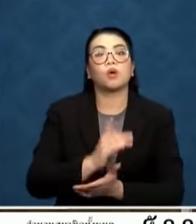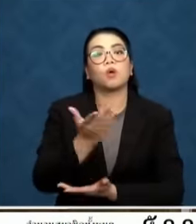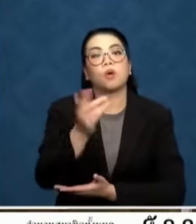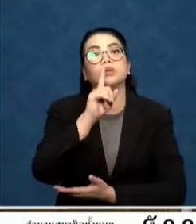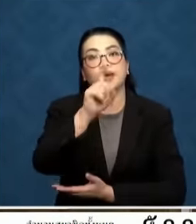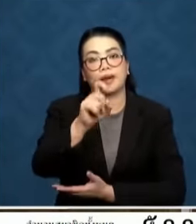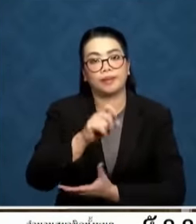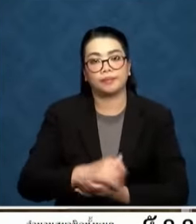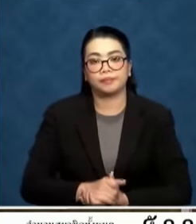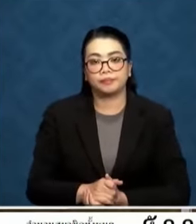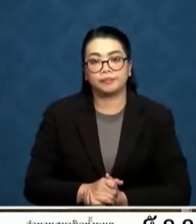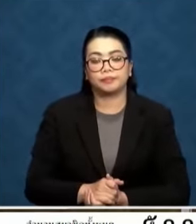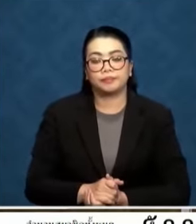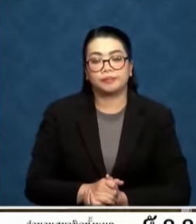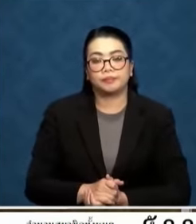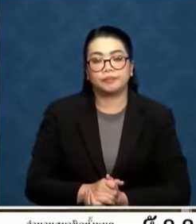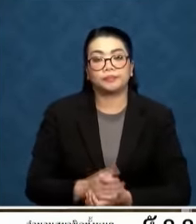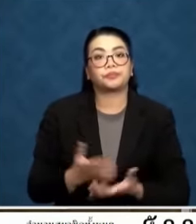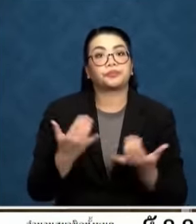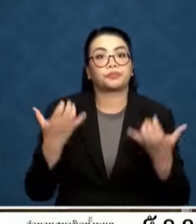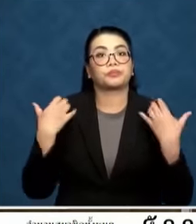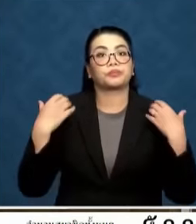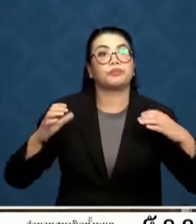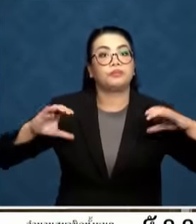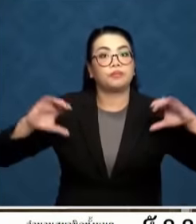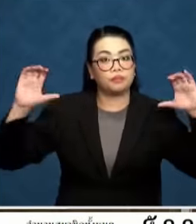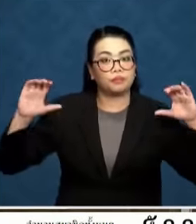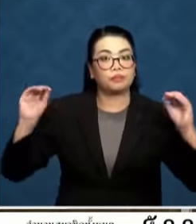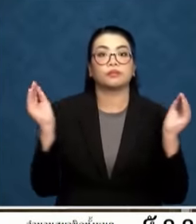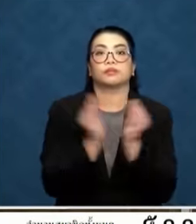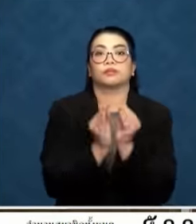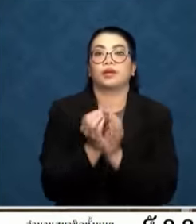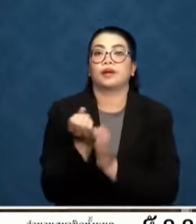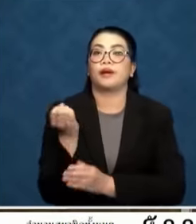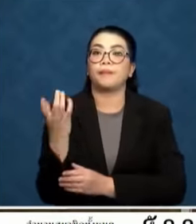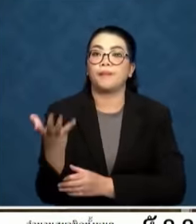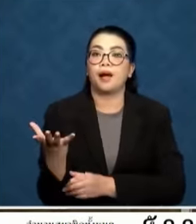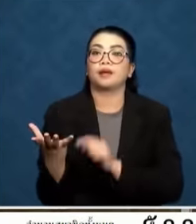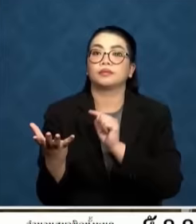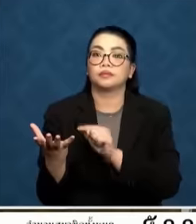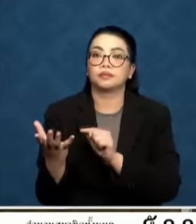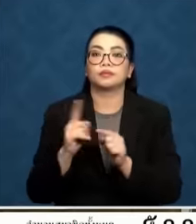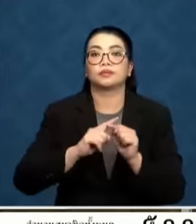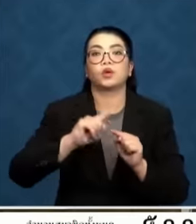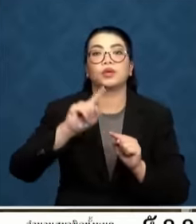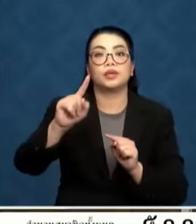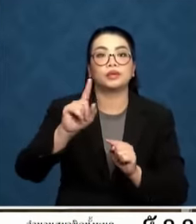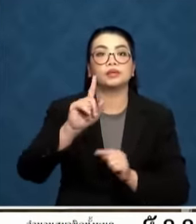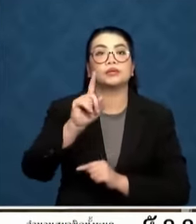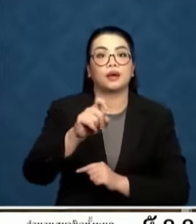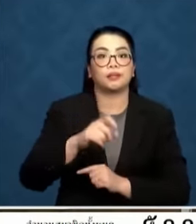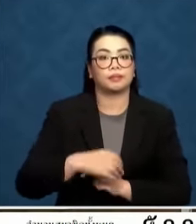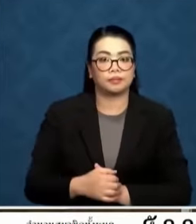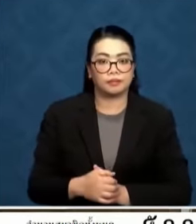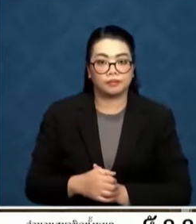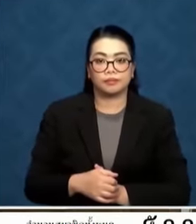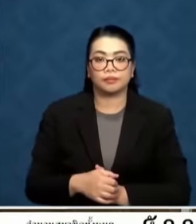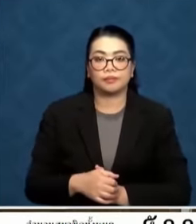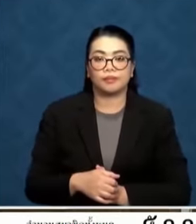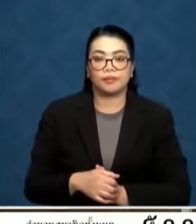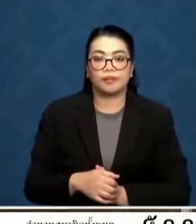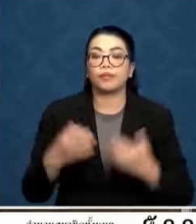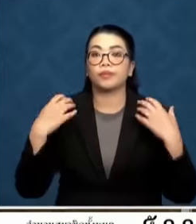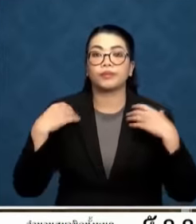ได้ในฐานะที่รัฐบาลคุมเสียงข้างมากในสภาข้อ 1ครับ